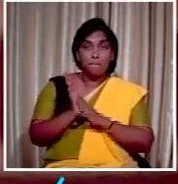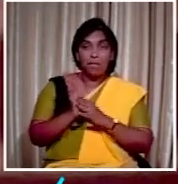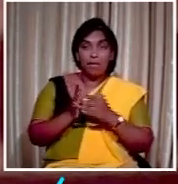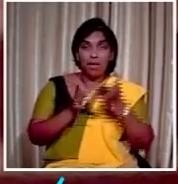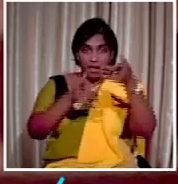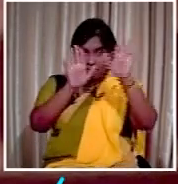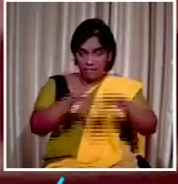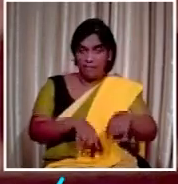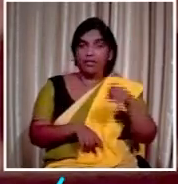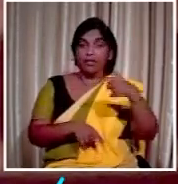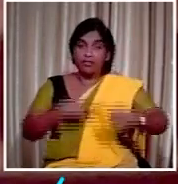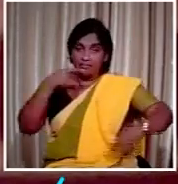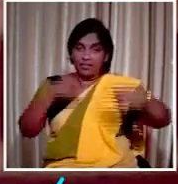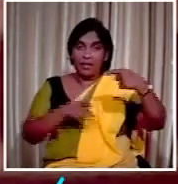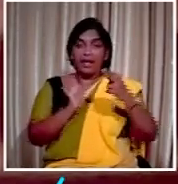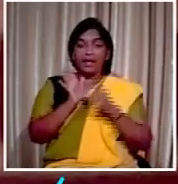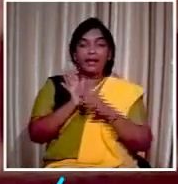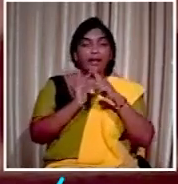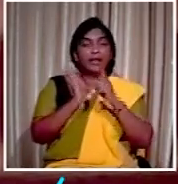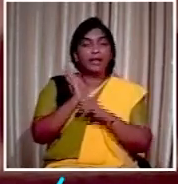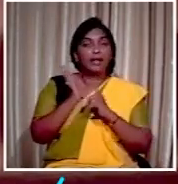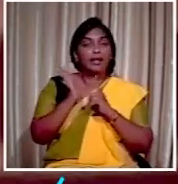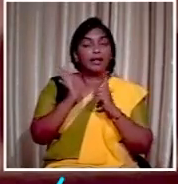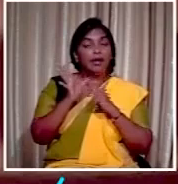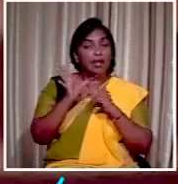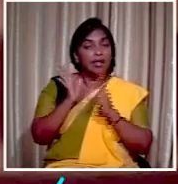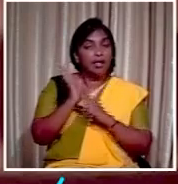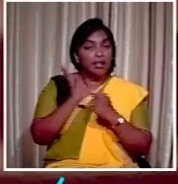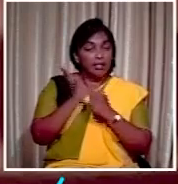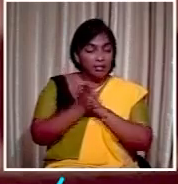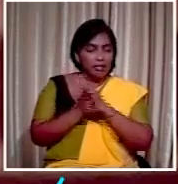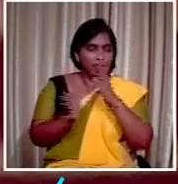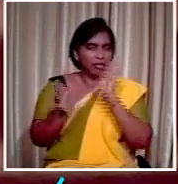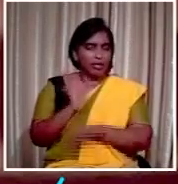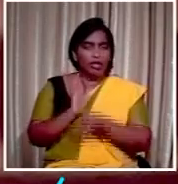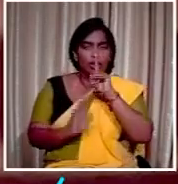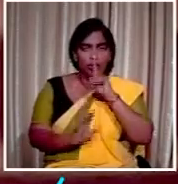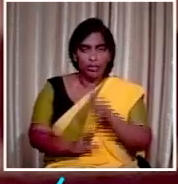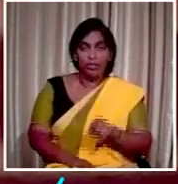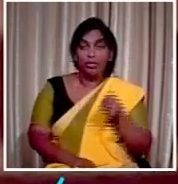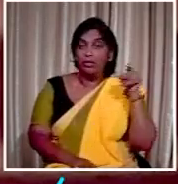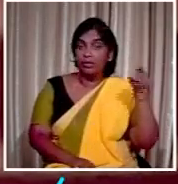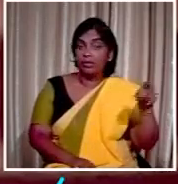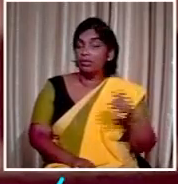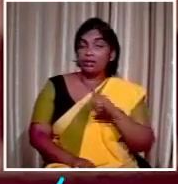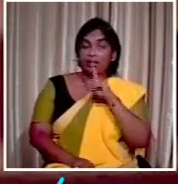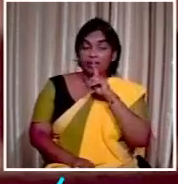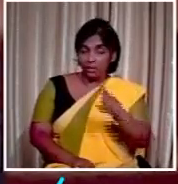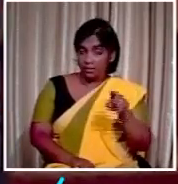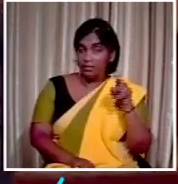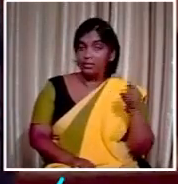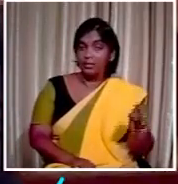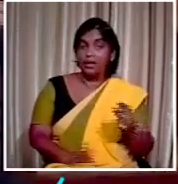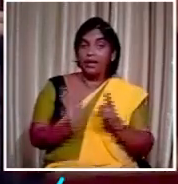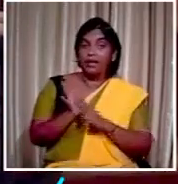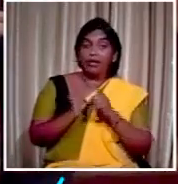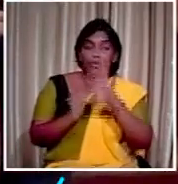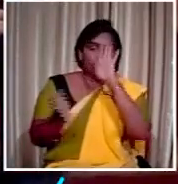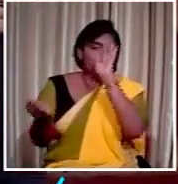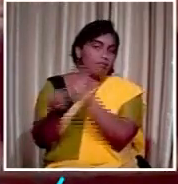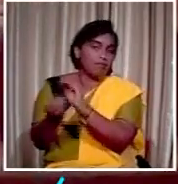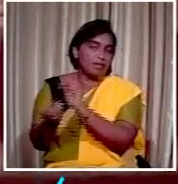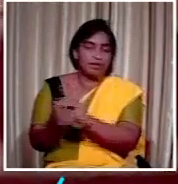ඉන්නවා නිලන්ත ජයවර්ධන මේක පෑරෑරියයි කියලා කිව්වම ඔවුන් සම්පූර්ණ ඒ වෙලාවේ නිලන්ත ජයවර්ධනව ආරක්ෂා